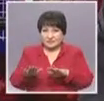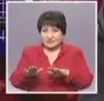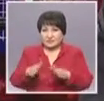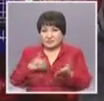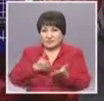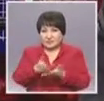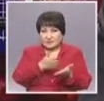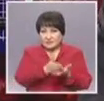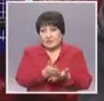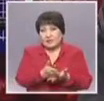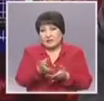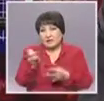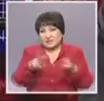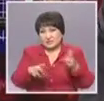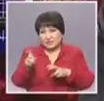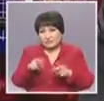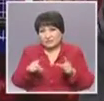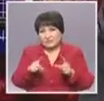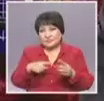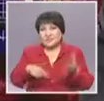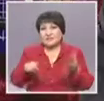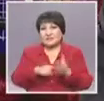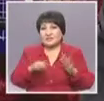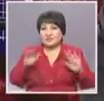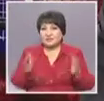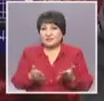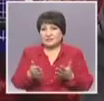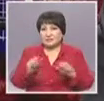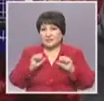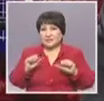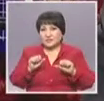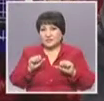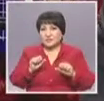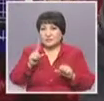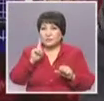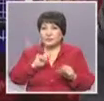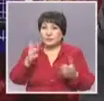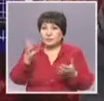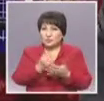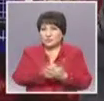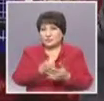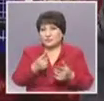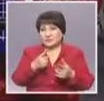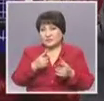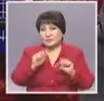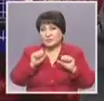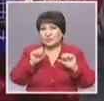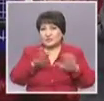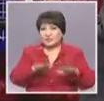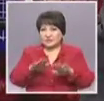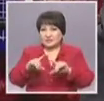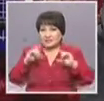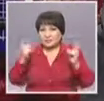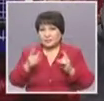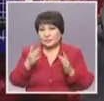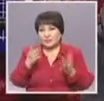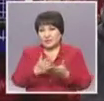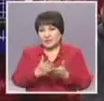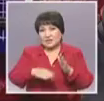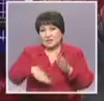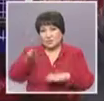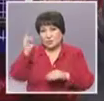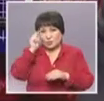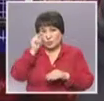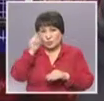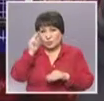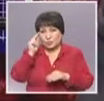енді қалада шағын спорт, қолжетімді шағын спорт кешендері де бар. Ол жоғары оқу орындарының